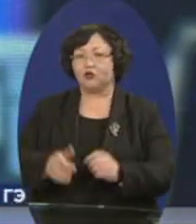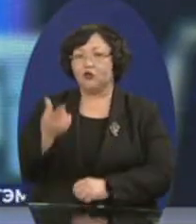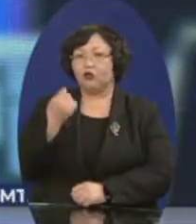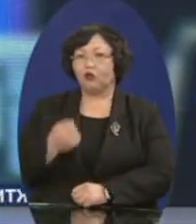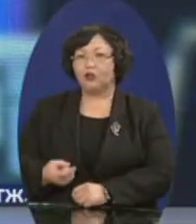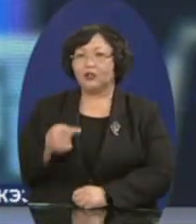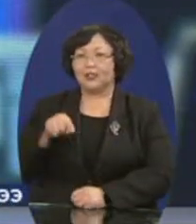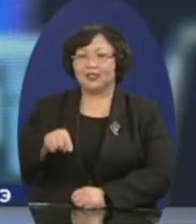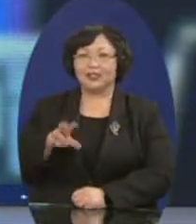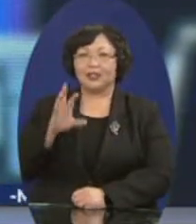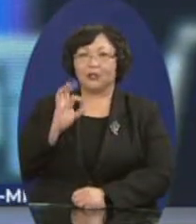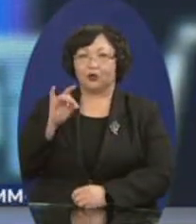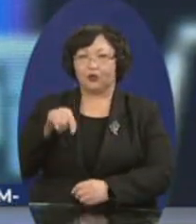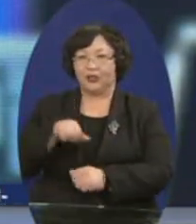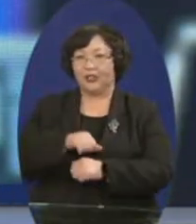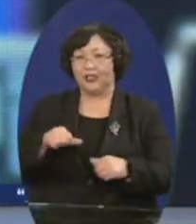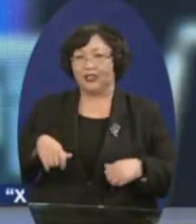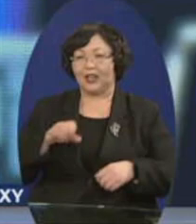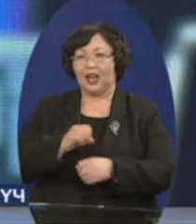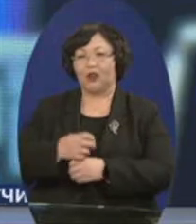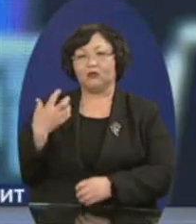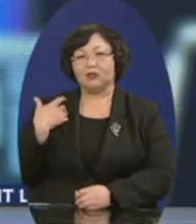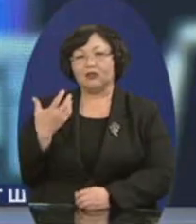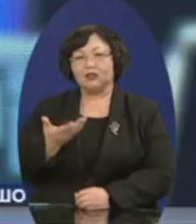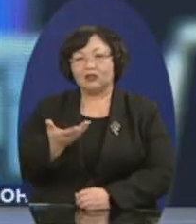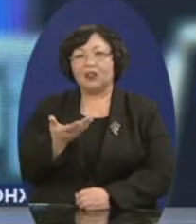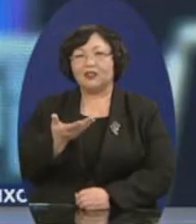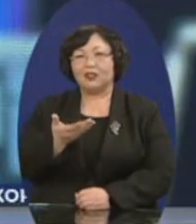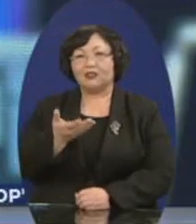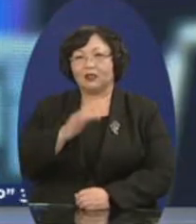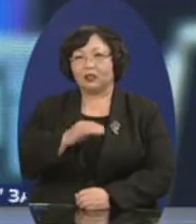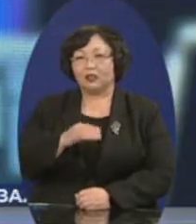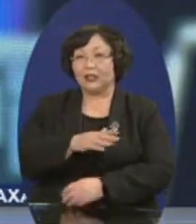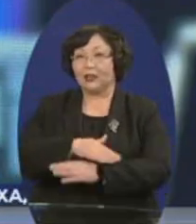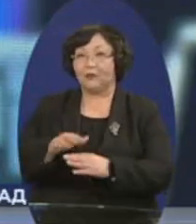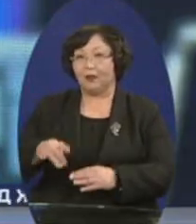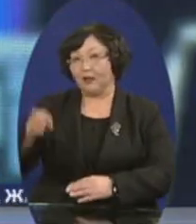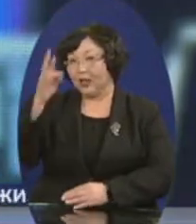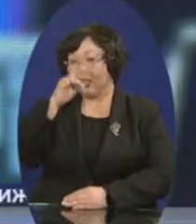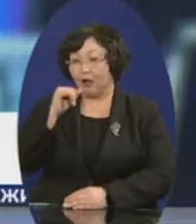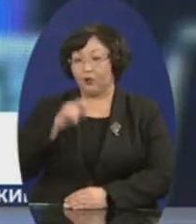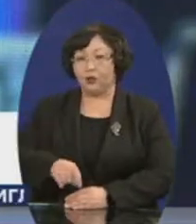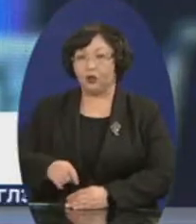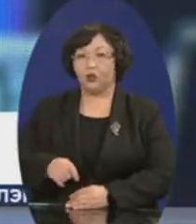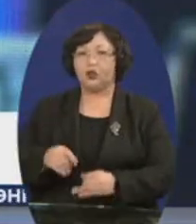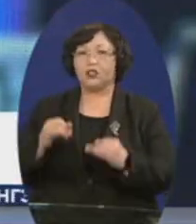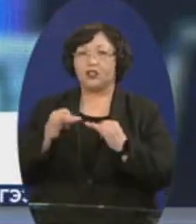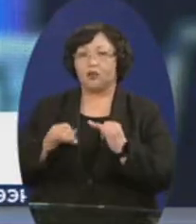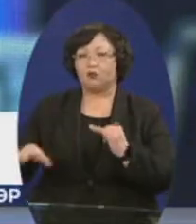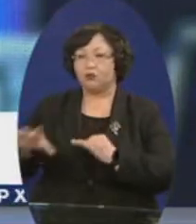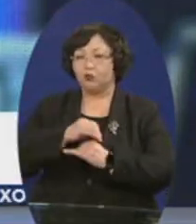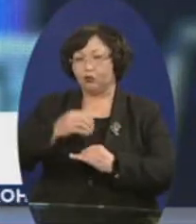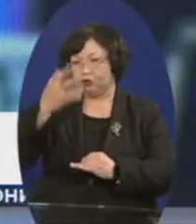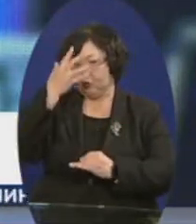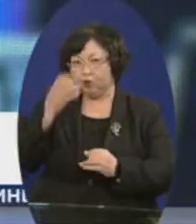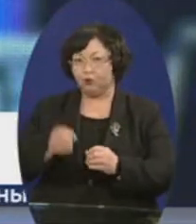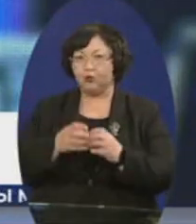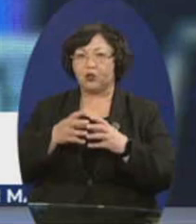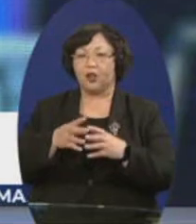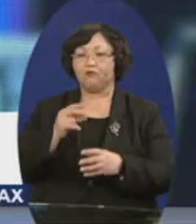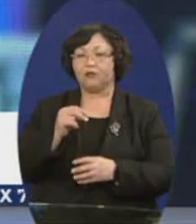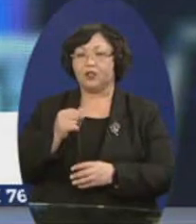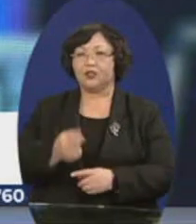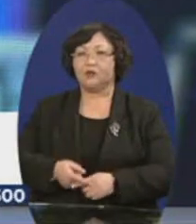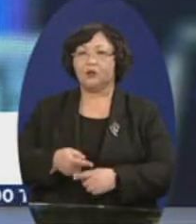болсон энэ салбараас иргэд хариуцлага нэгсээр байгаа. Тэгвэл зам тээврийн яам энэ оныг бүрэн цахимжсан төрийн бүтээн хэмжээ нэмэгдүүлэгч